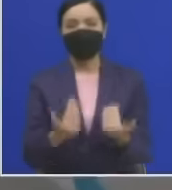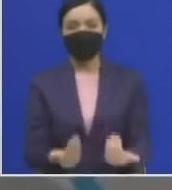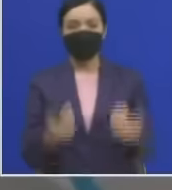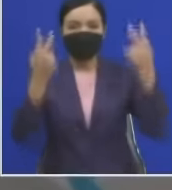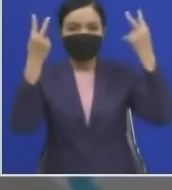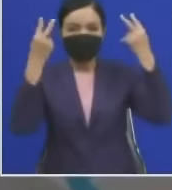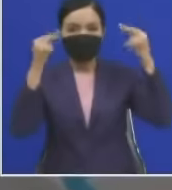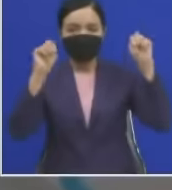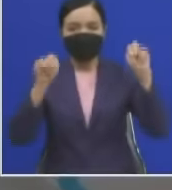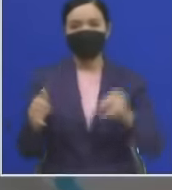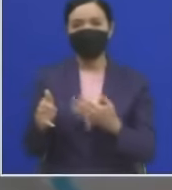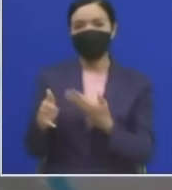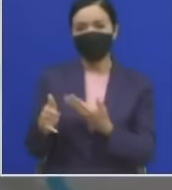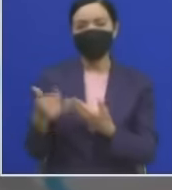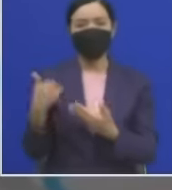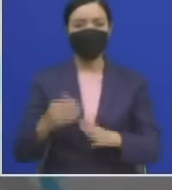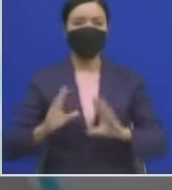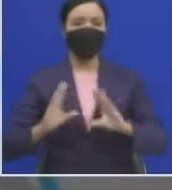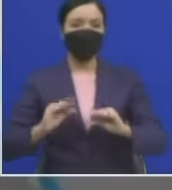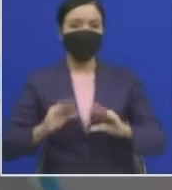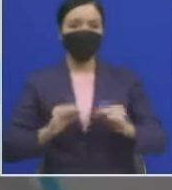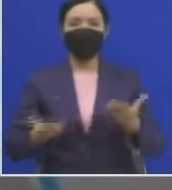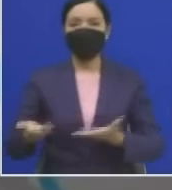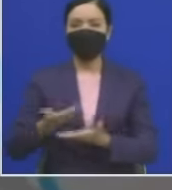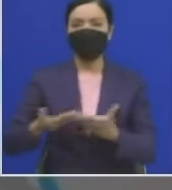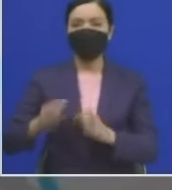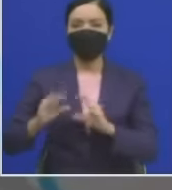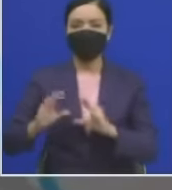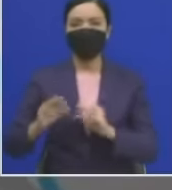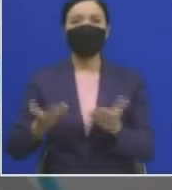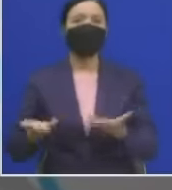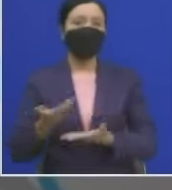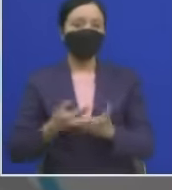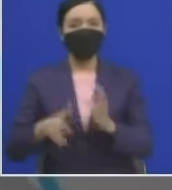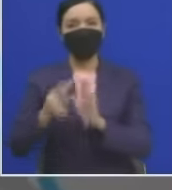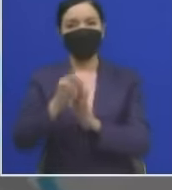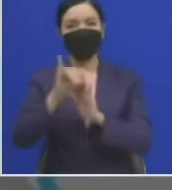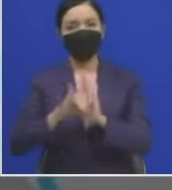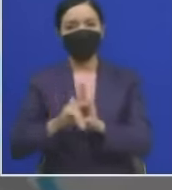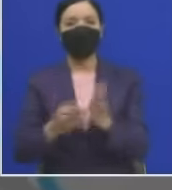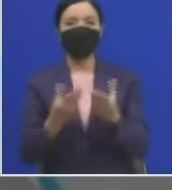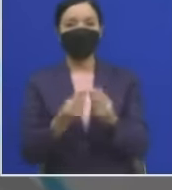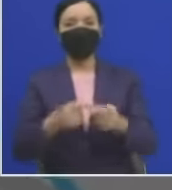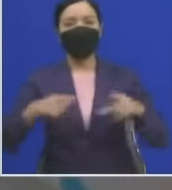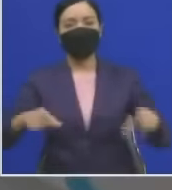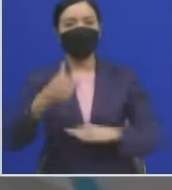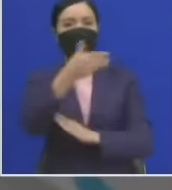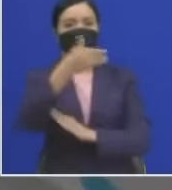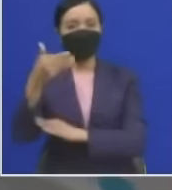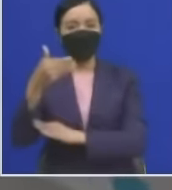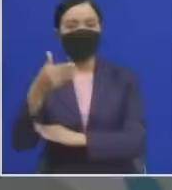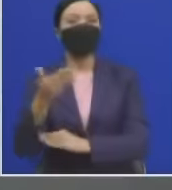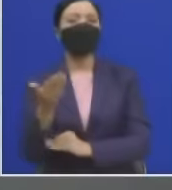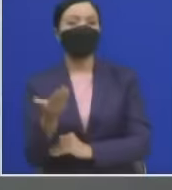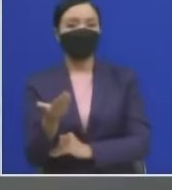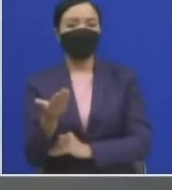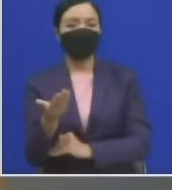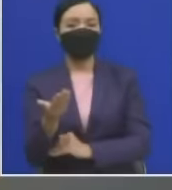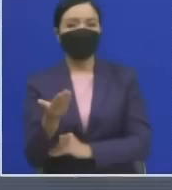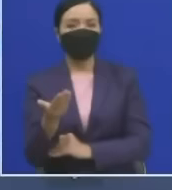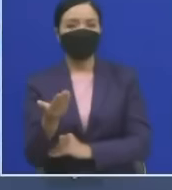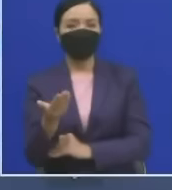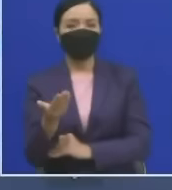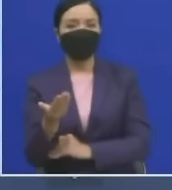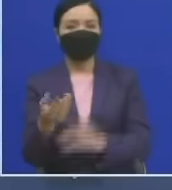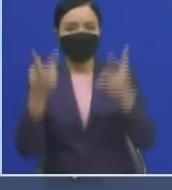กรัฐมนตรีเองมีการประชุมเป็นการประชุมนโยบายที่ดินแห่งชาตินะครับในระหว่าง